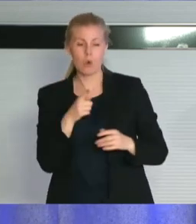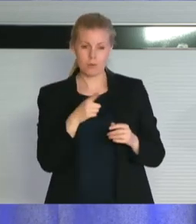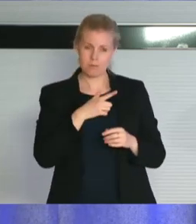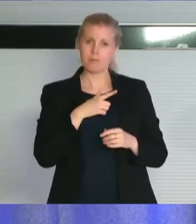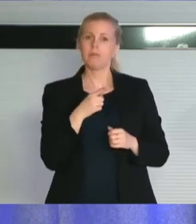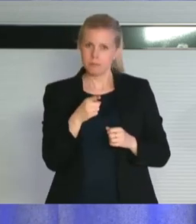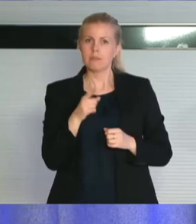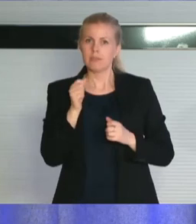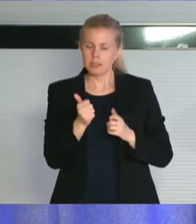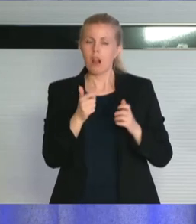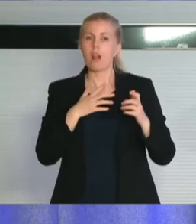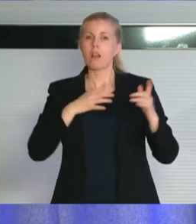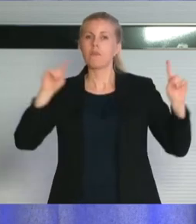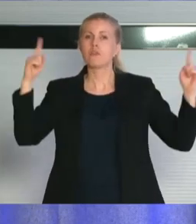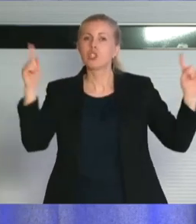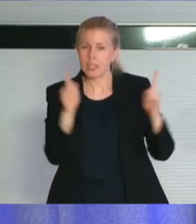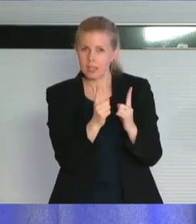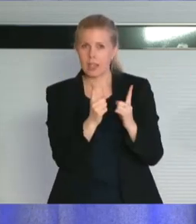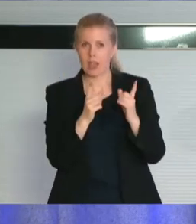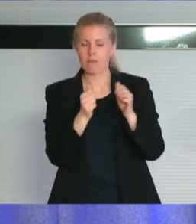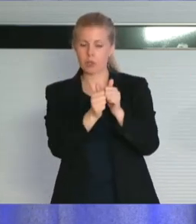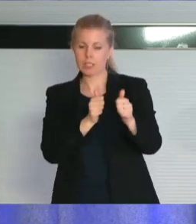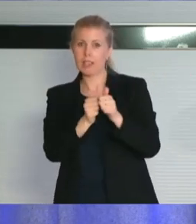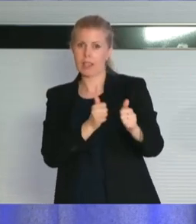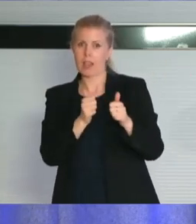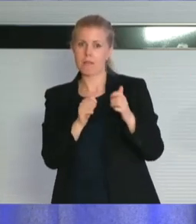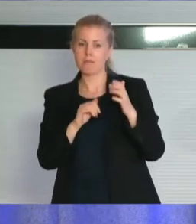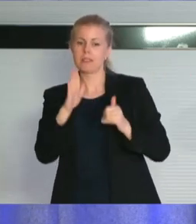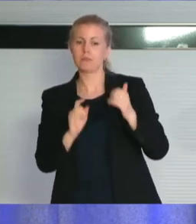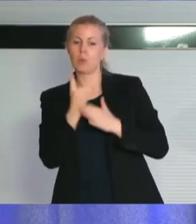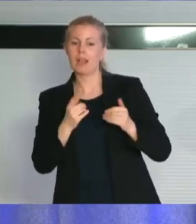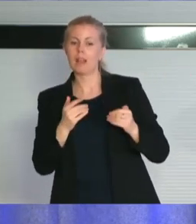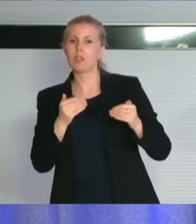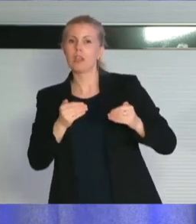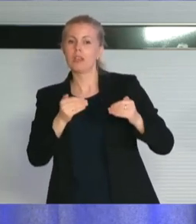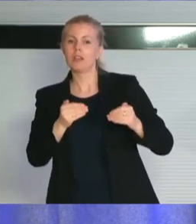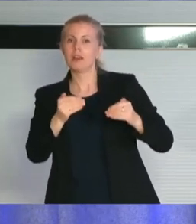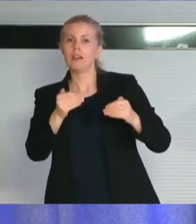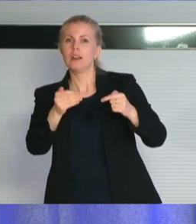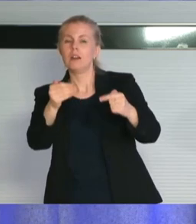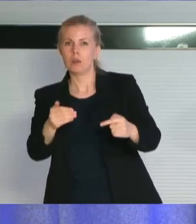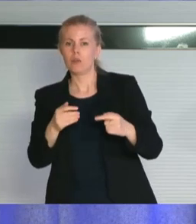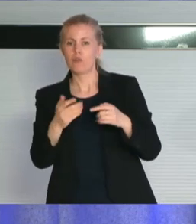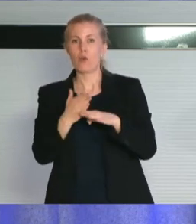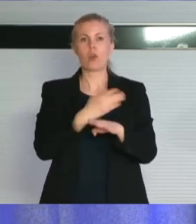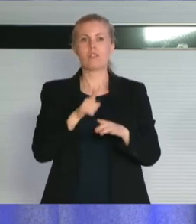for å forsinke epidemiens utvikling mest mulig i noen uker til før vi tar endelig beslutning om videre